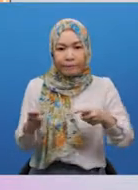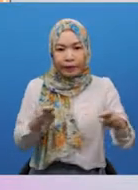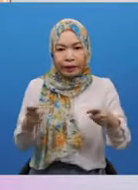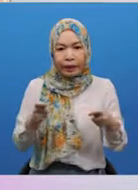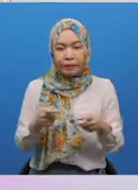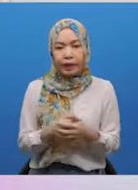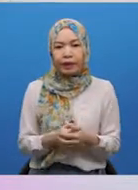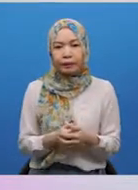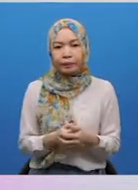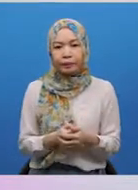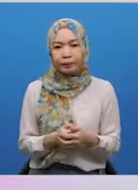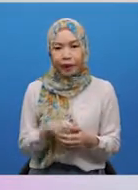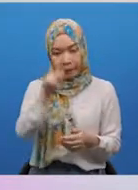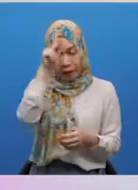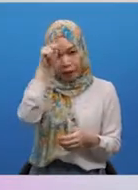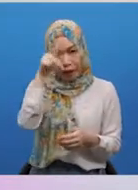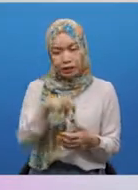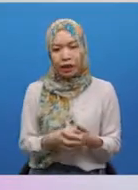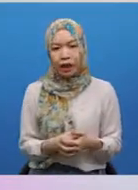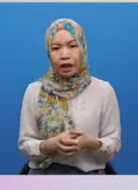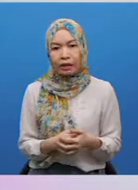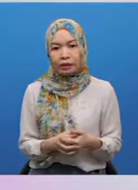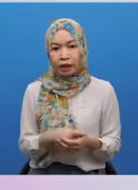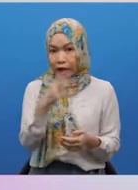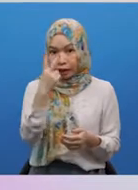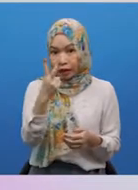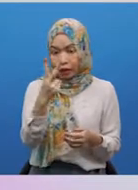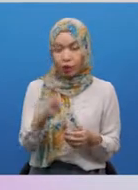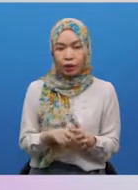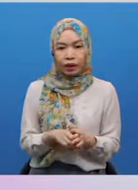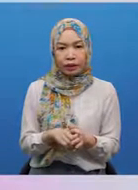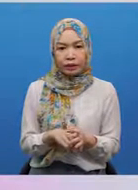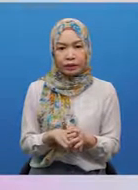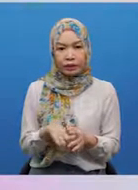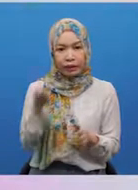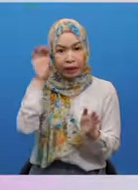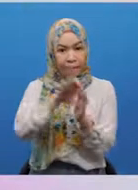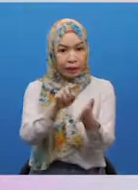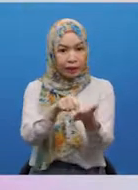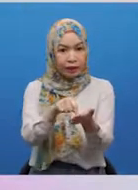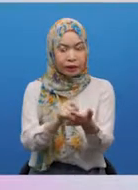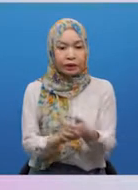kerajaan. Sila rujuk paparan slide tentang bentuk sapaan yang berpadanan